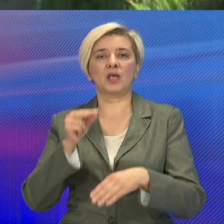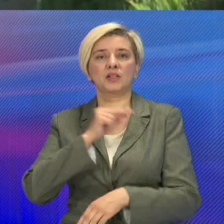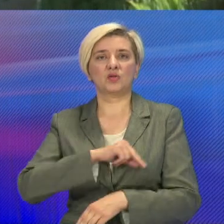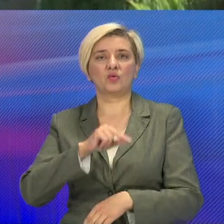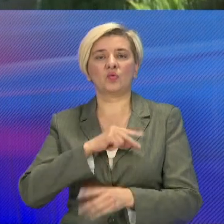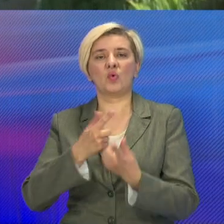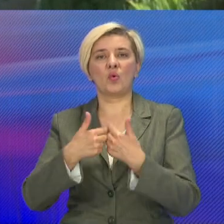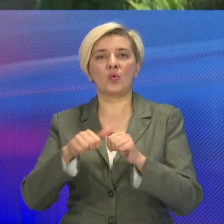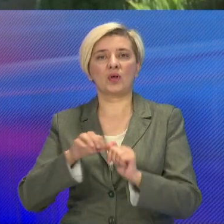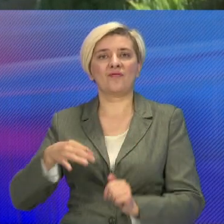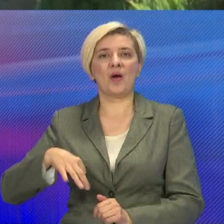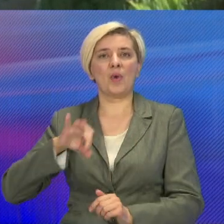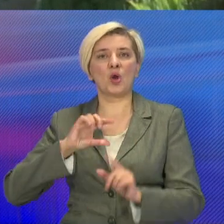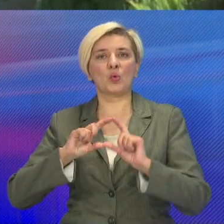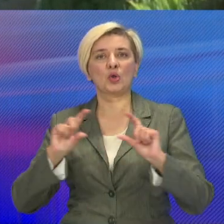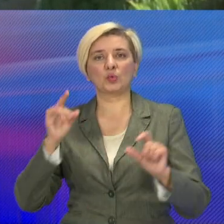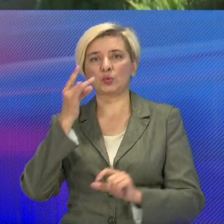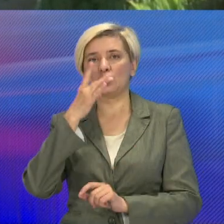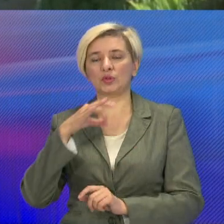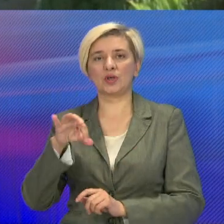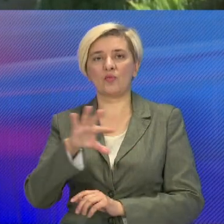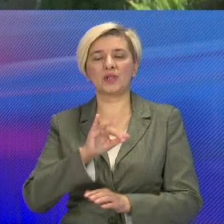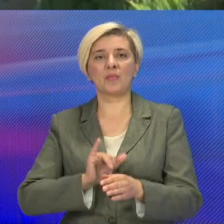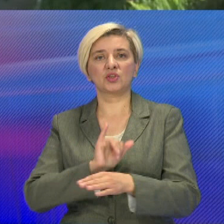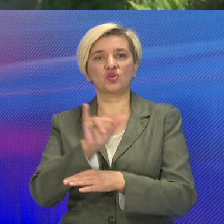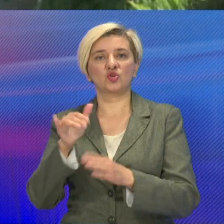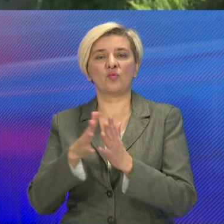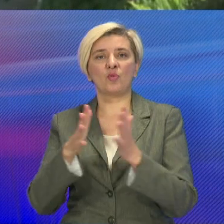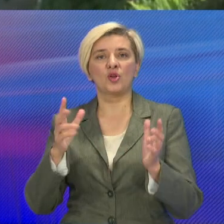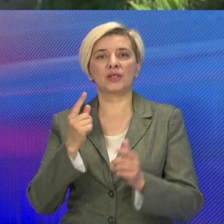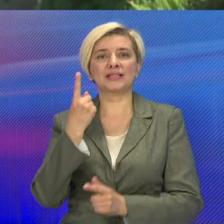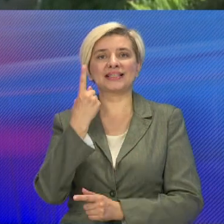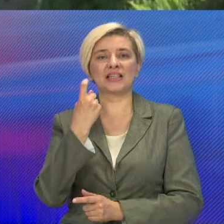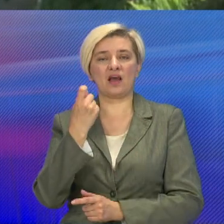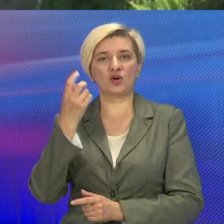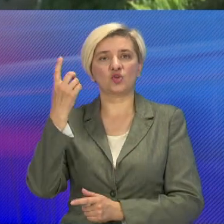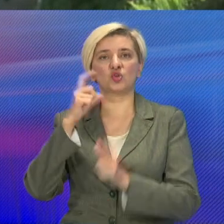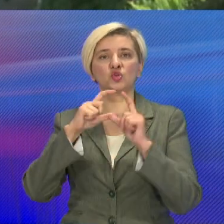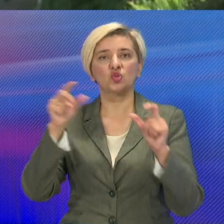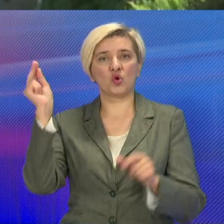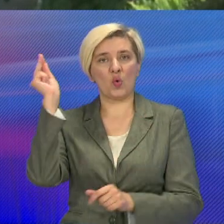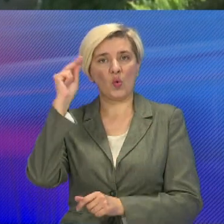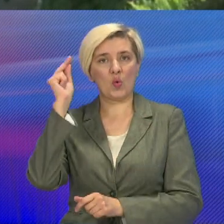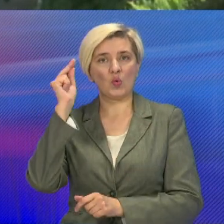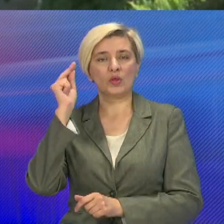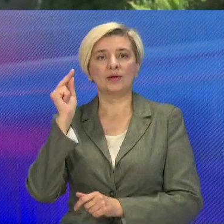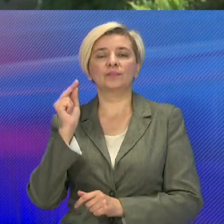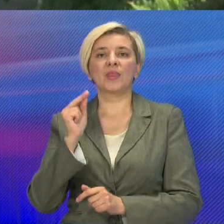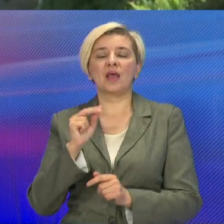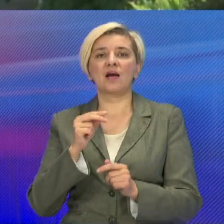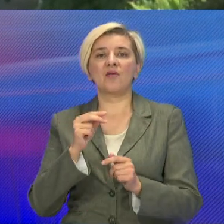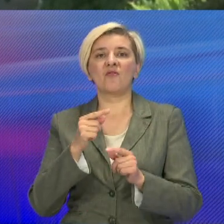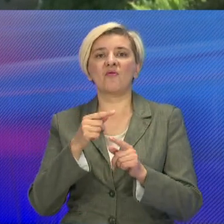области посещено более 100 школ. К сожалению, примерно в половине из них